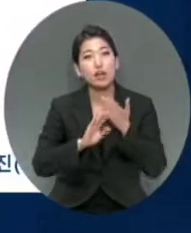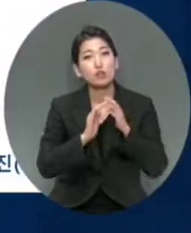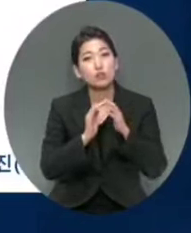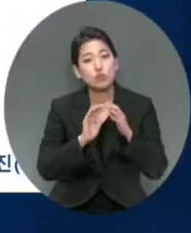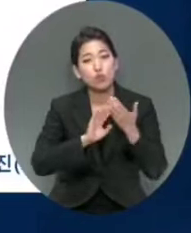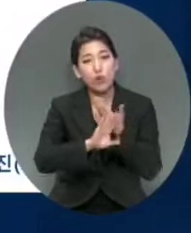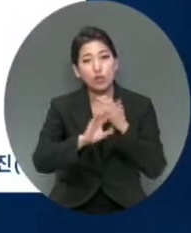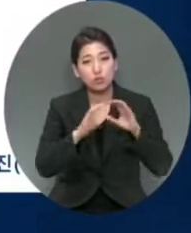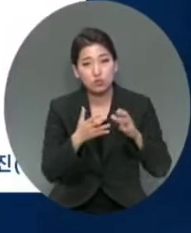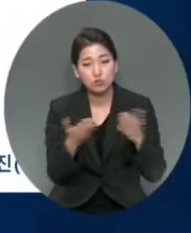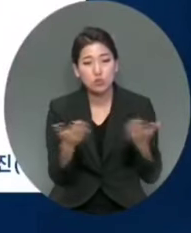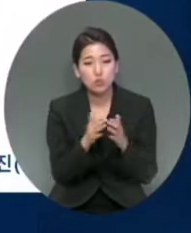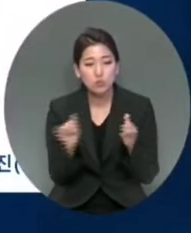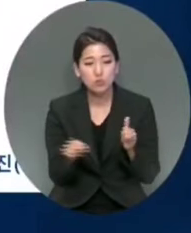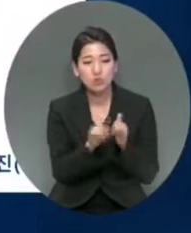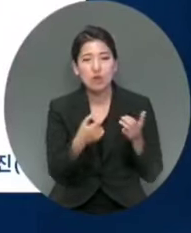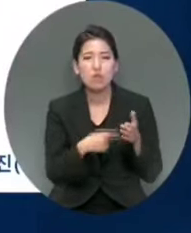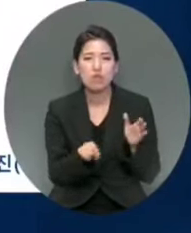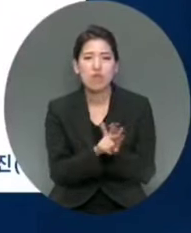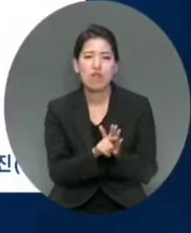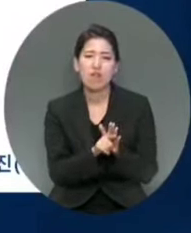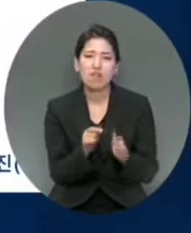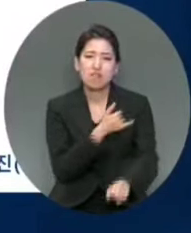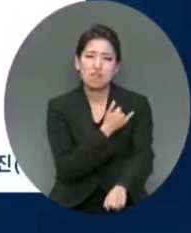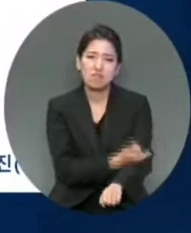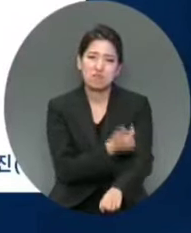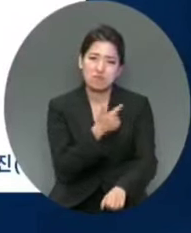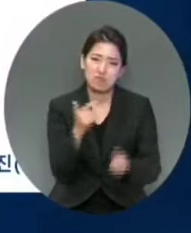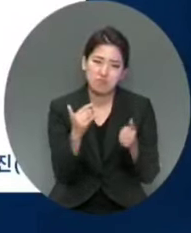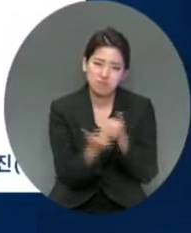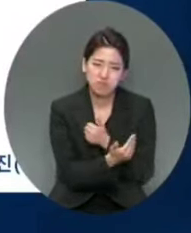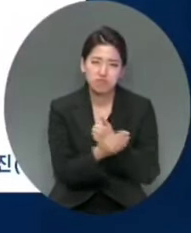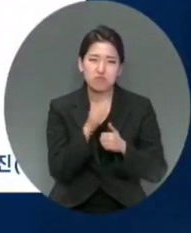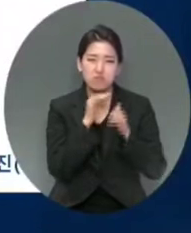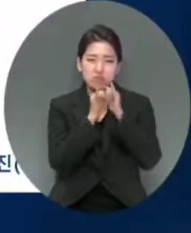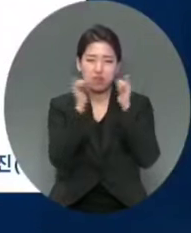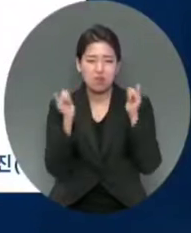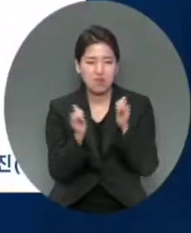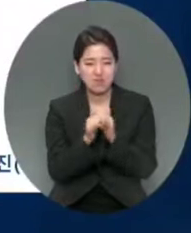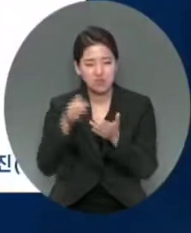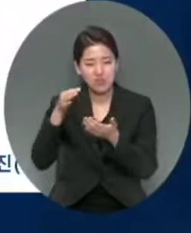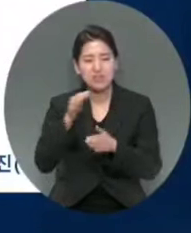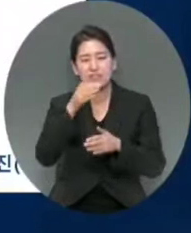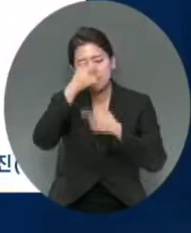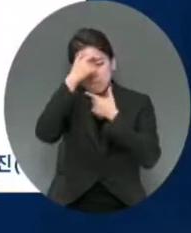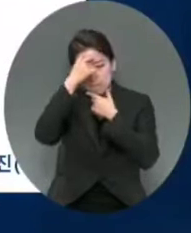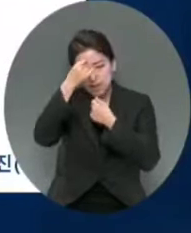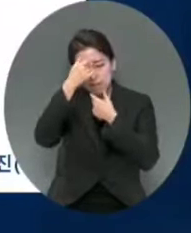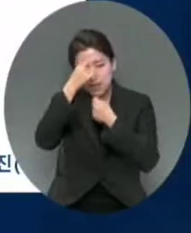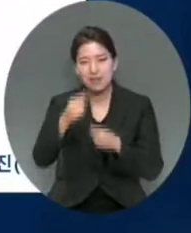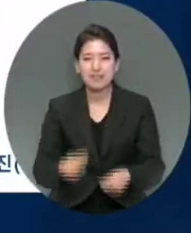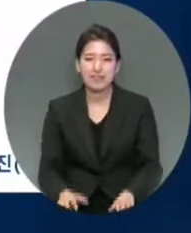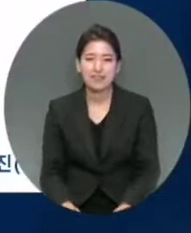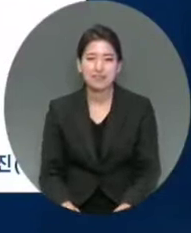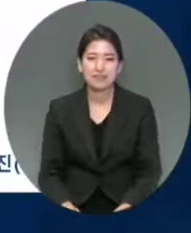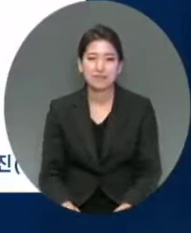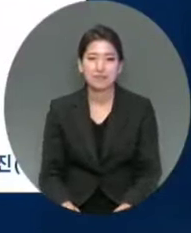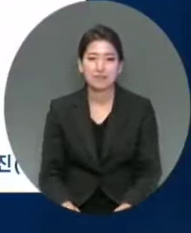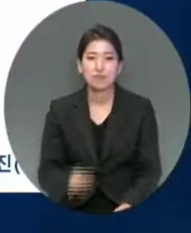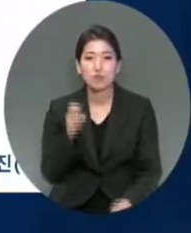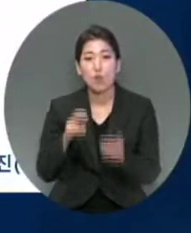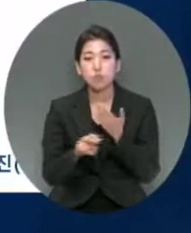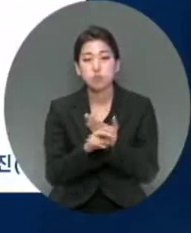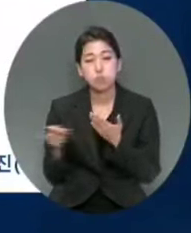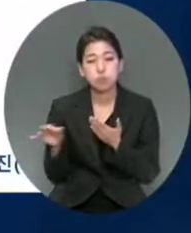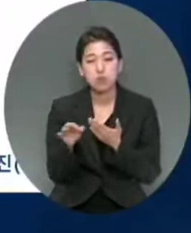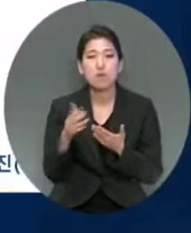수행함으로 사회적 가치에 직접적으로 기여하는 바가 인정된다고 평가했습니다. 부정수급 문제도 경미하지만